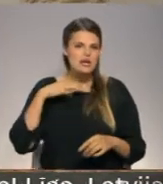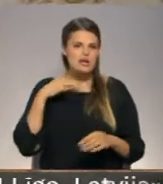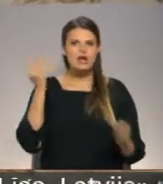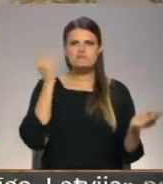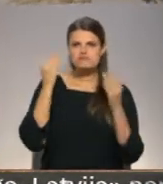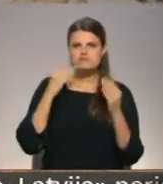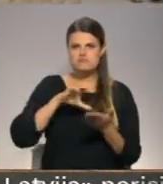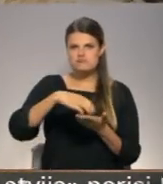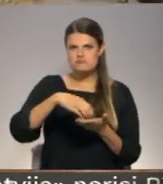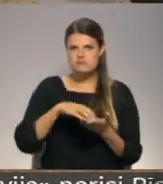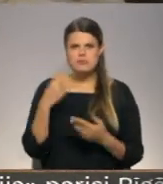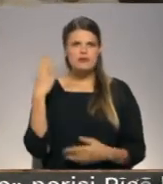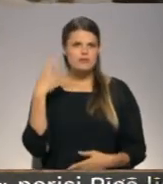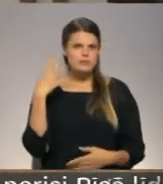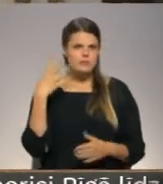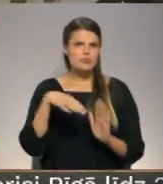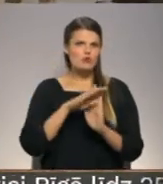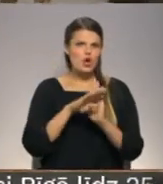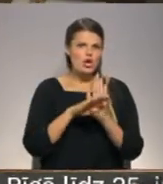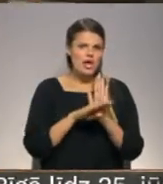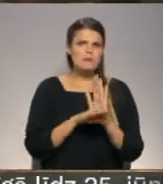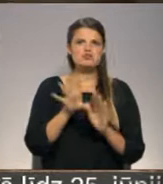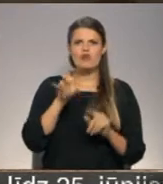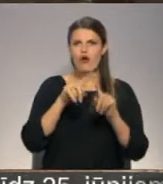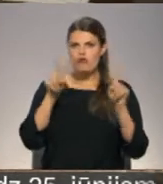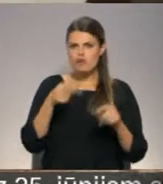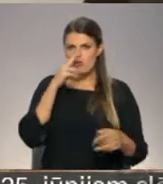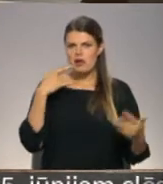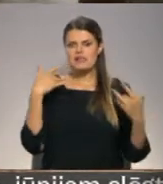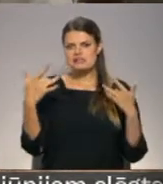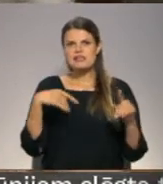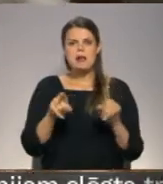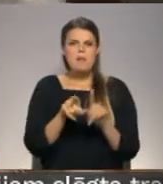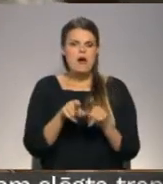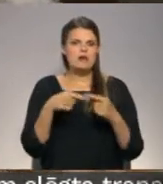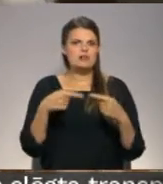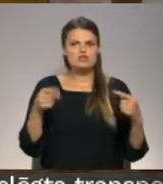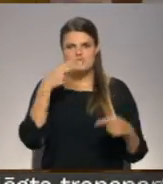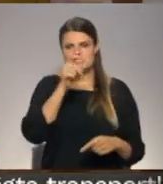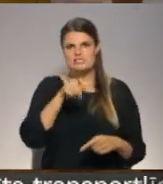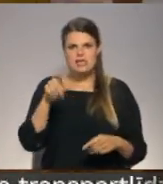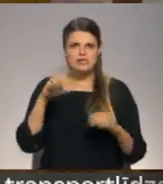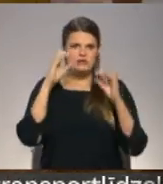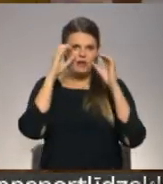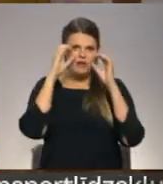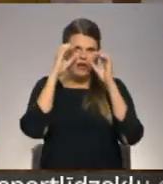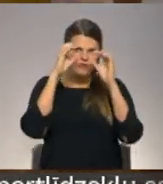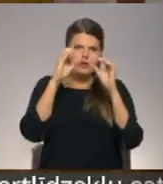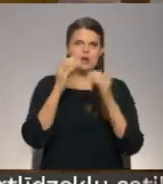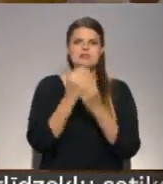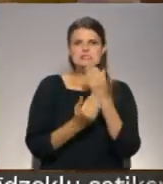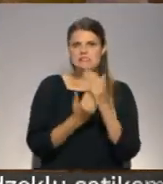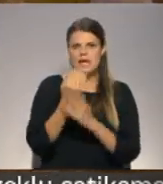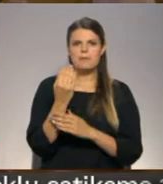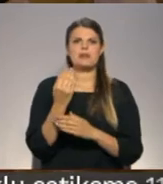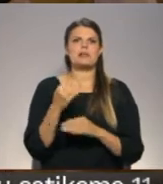grimma kārbiņas, teātra un baleta programmiņas, fotogrāfijas no izrādēm, kā arī skatītāju aksesuāri – lornetes, vēdekļi un cimdi